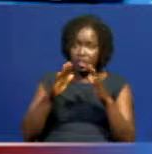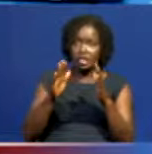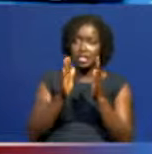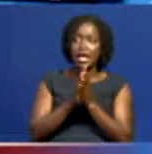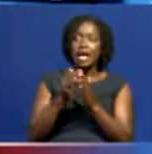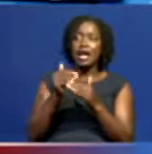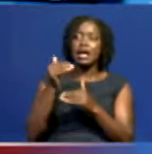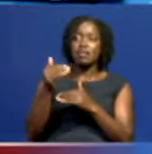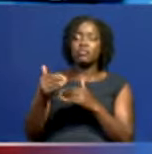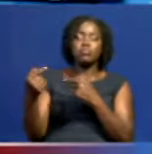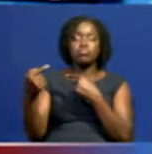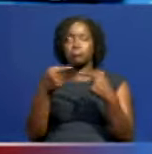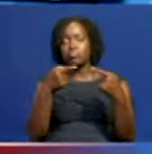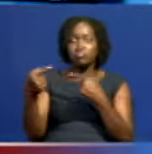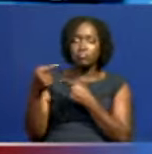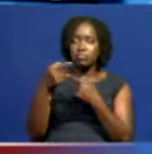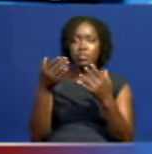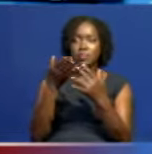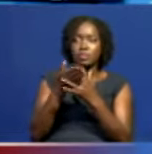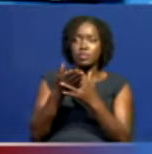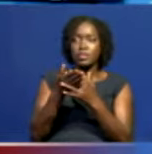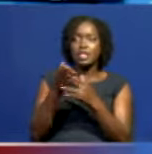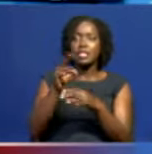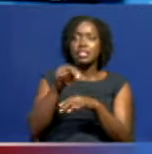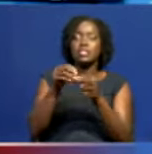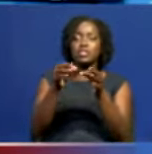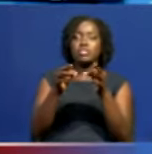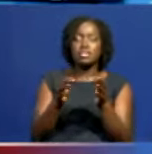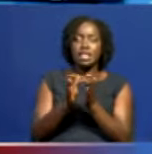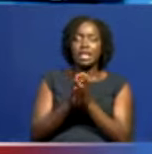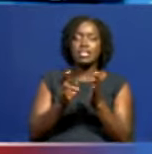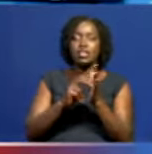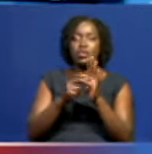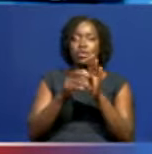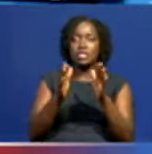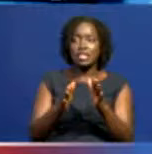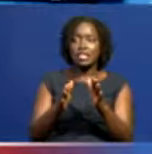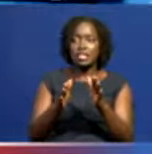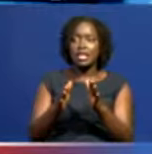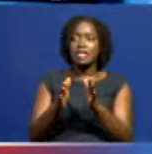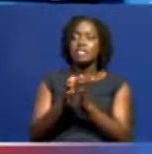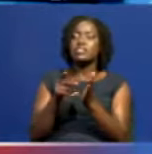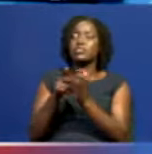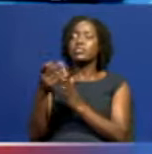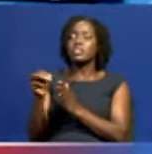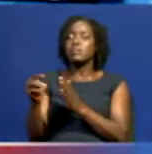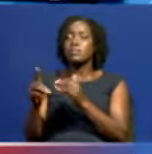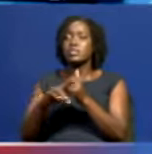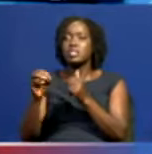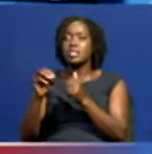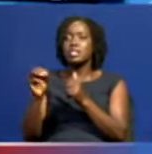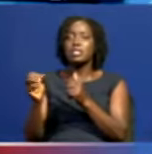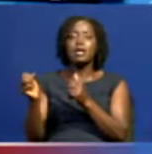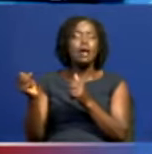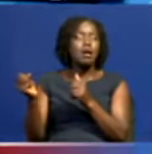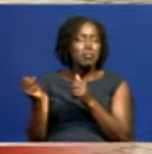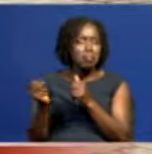kuibuka kwamba mzozo uliopo kati ya hazina kuu na mjenzi wa kituo hicho unaigharimu hazina hiyo shilingi milioni 600 kila